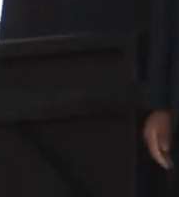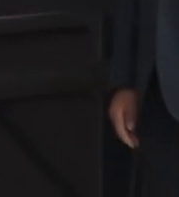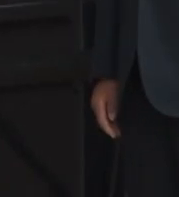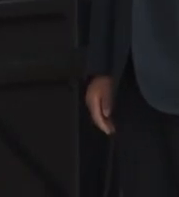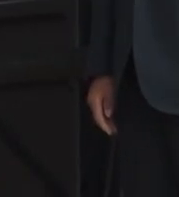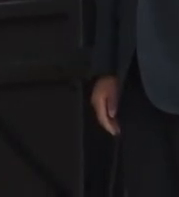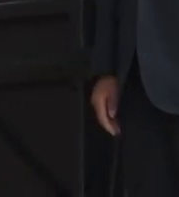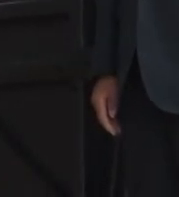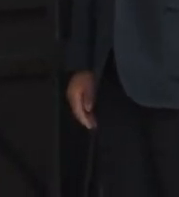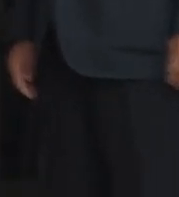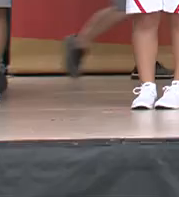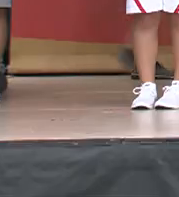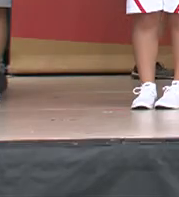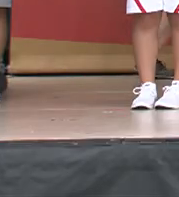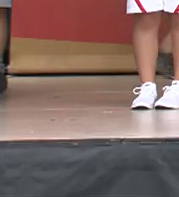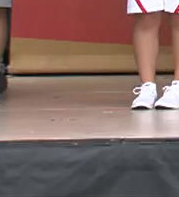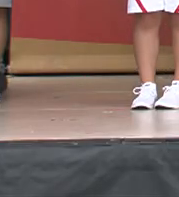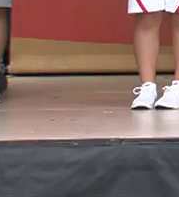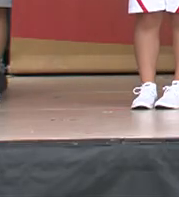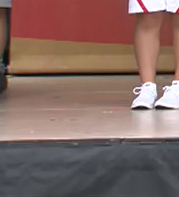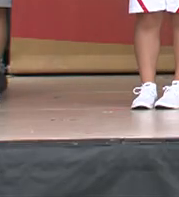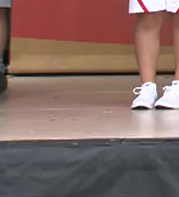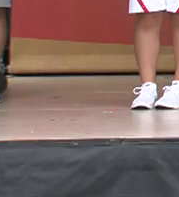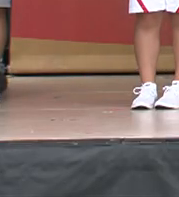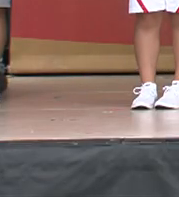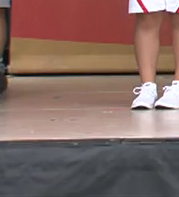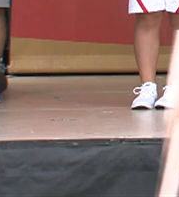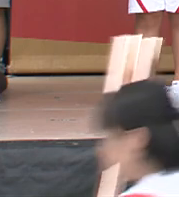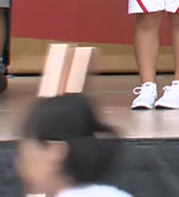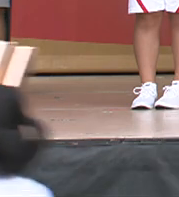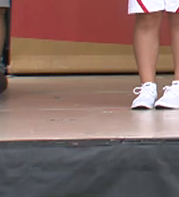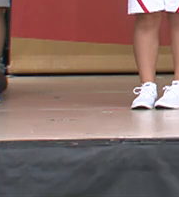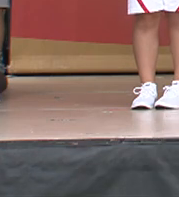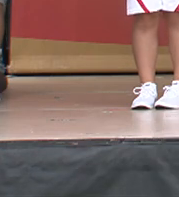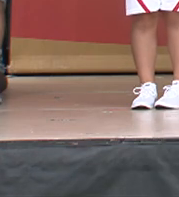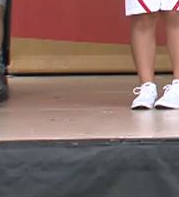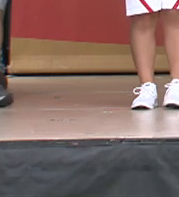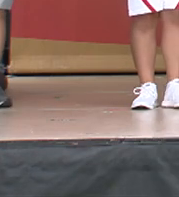それではこれより聖火を納火いたします。